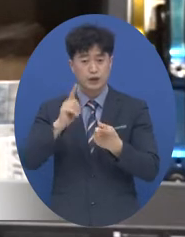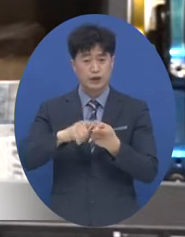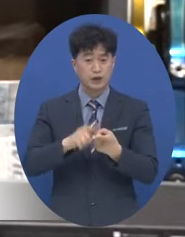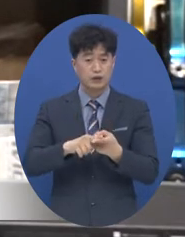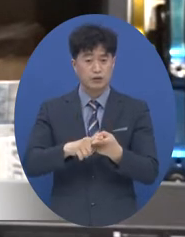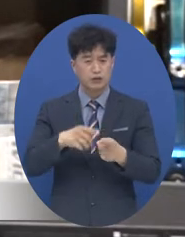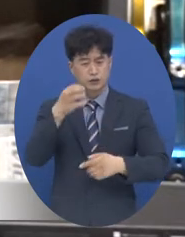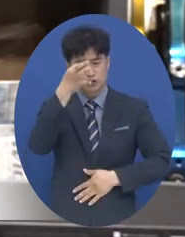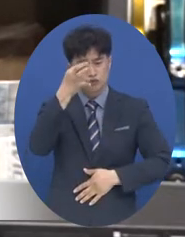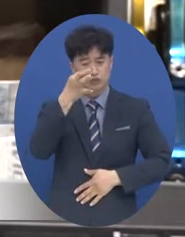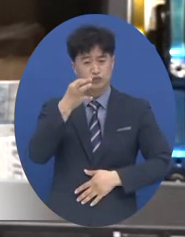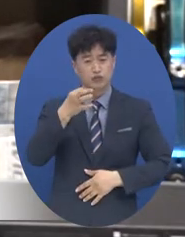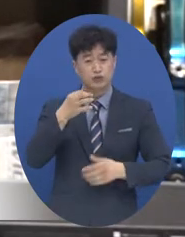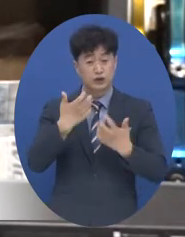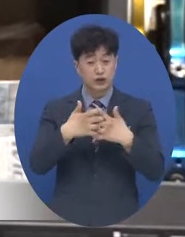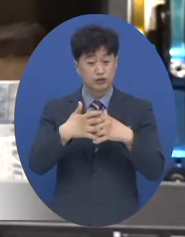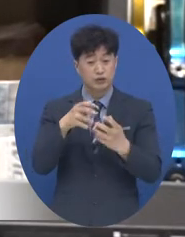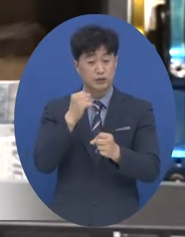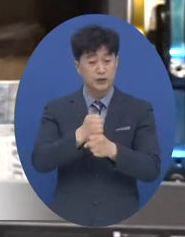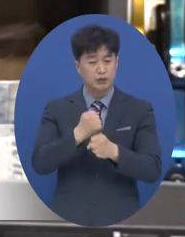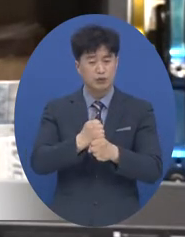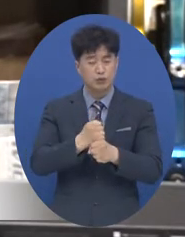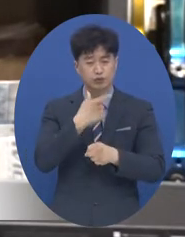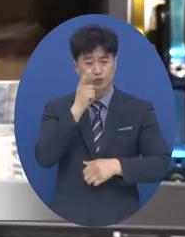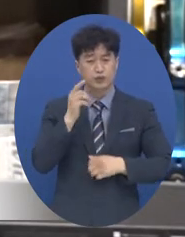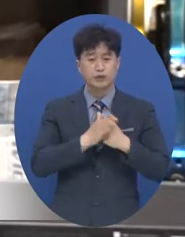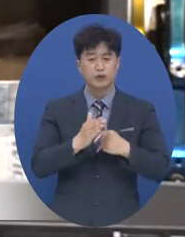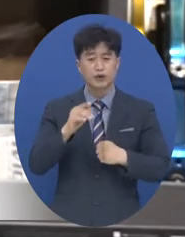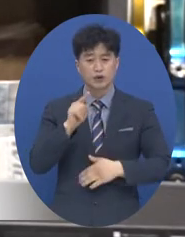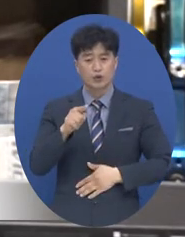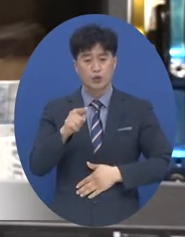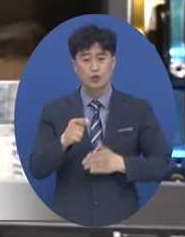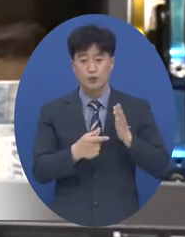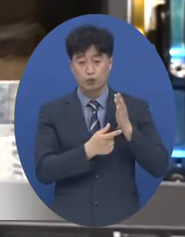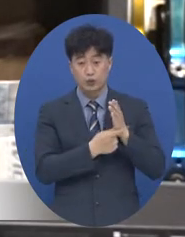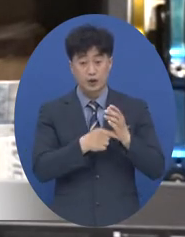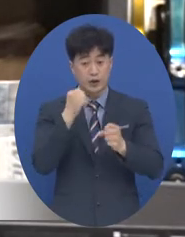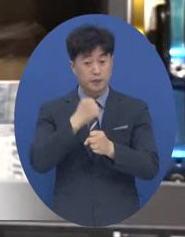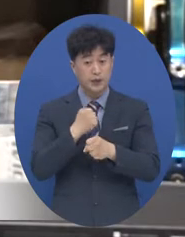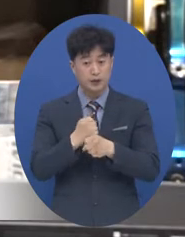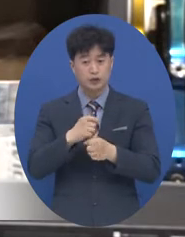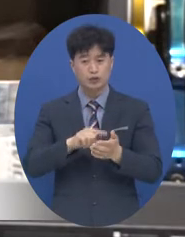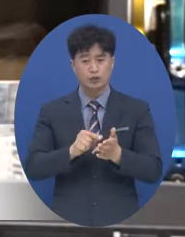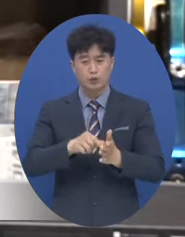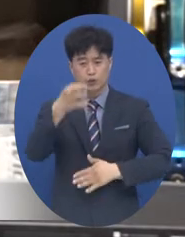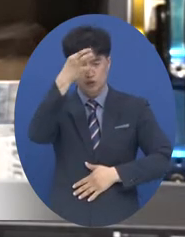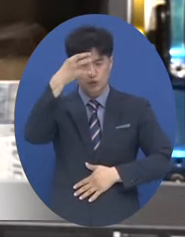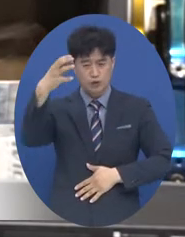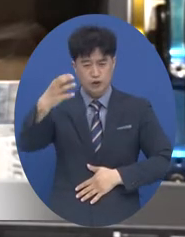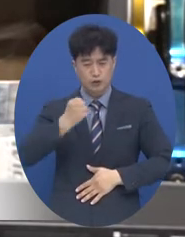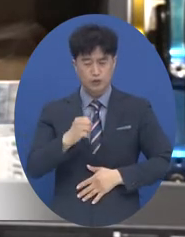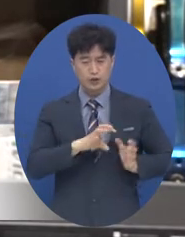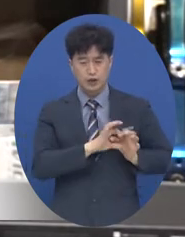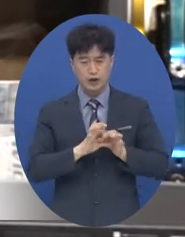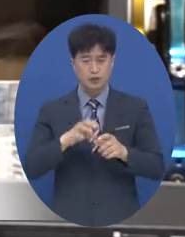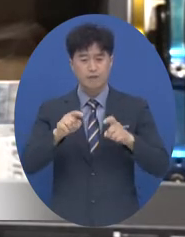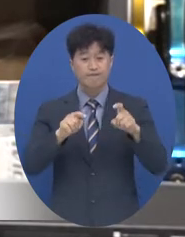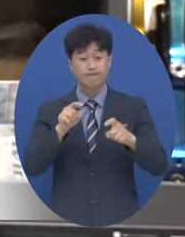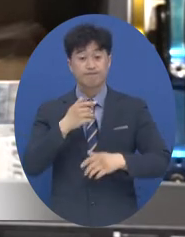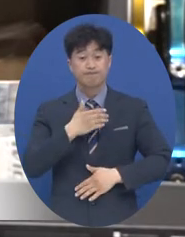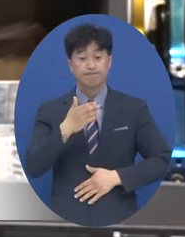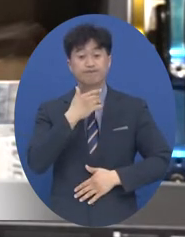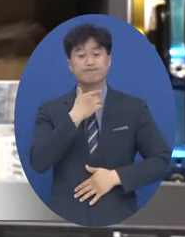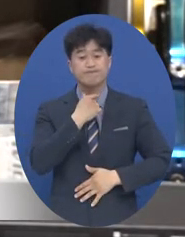종목에 대해서 장비 개발이 안돼 있기 때문에 그 부분에서 제가 브랜드화 될수 있을 정도의 그런 노하우를